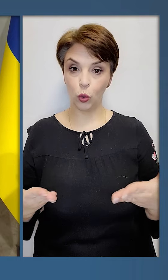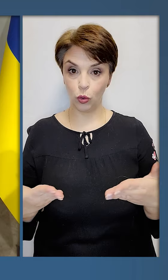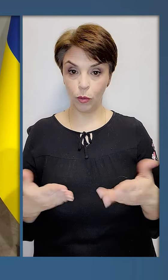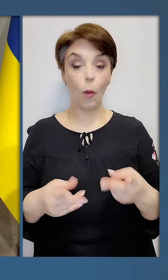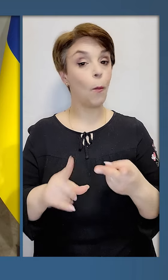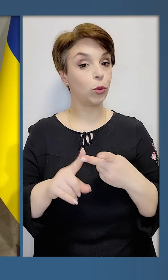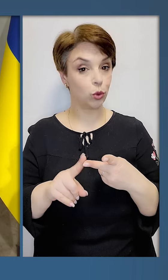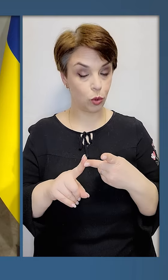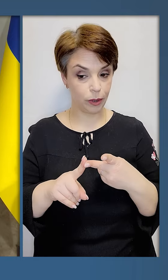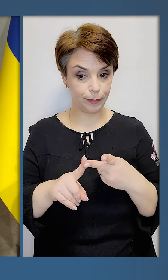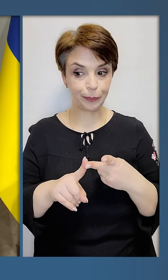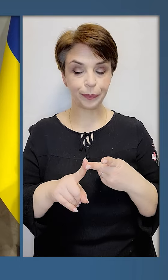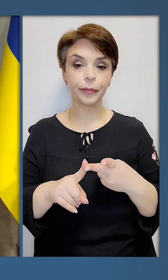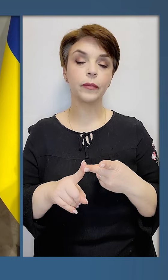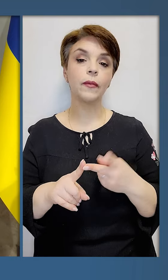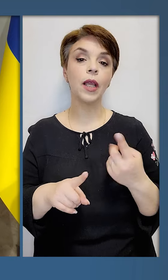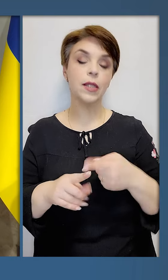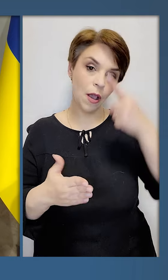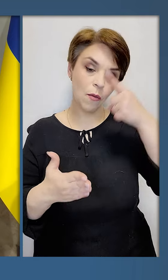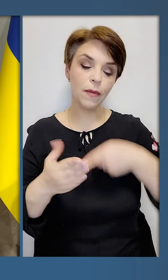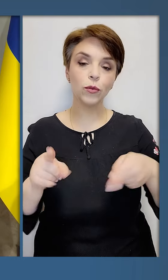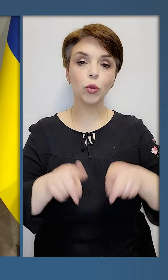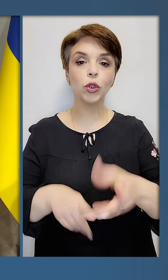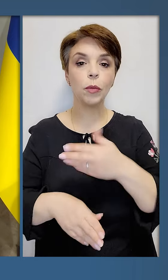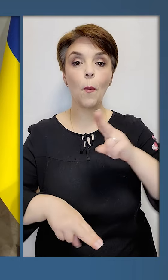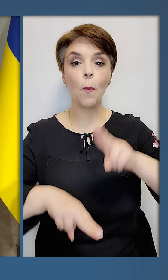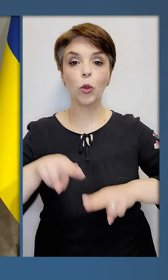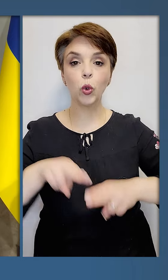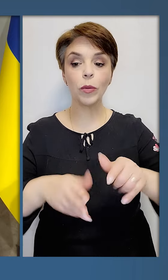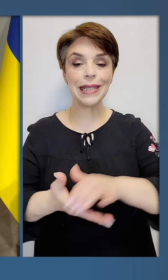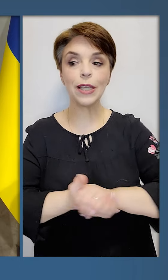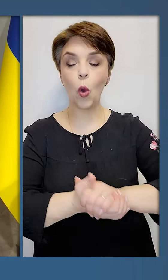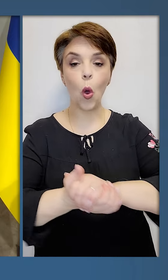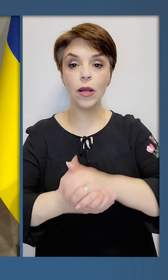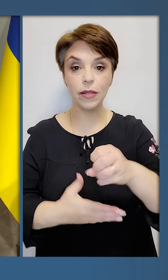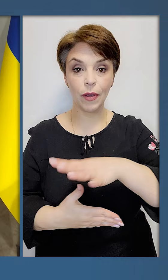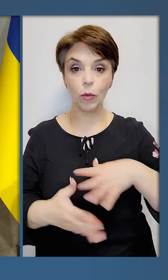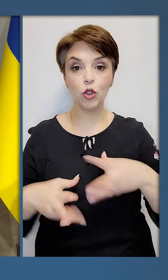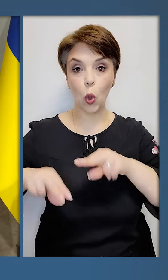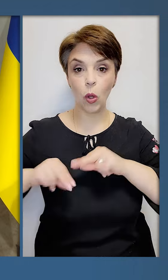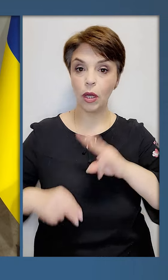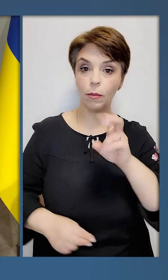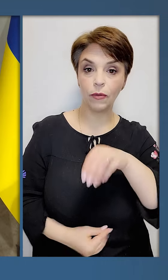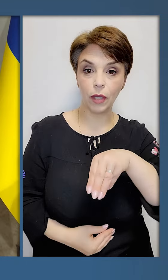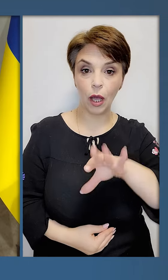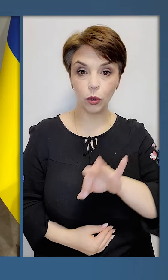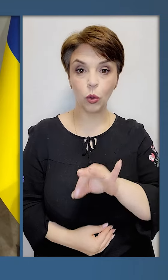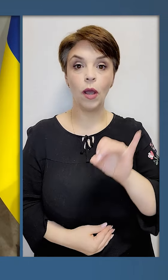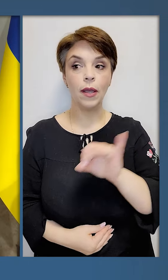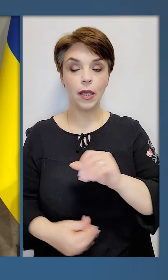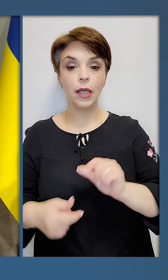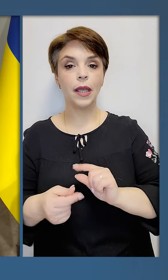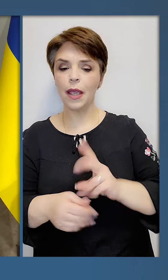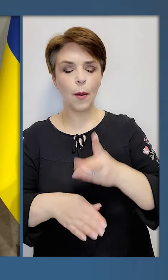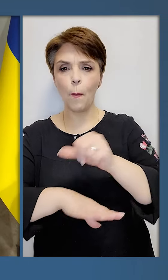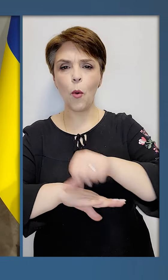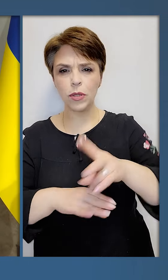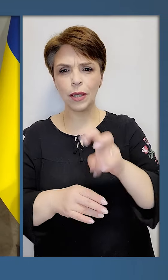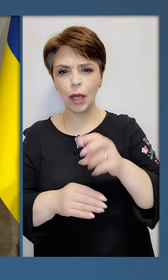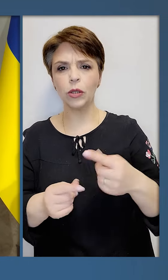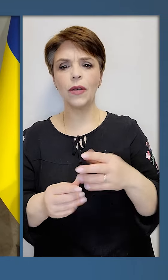з Україною. По-друге, це впевнитися в тому, що ми будуємо ці коаліції в Європі з колегами в НАТО і поза НАТО,